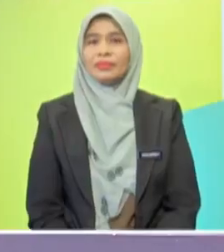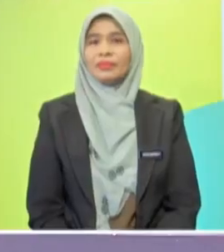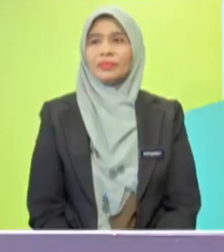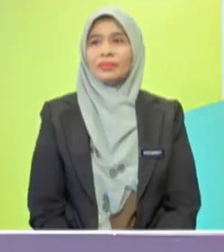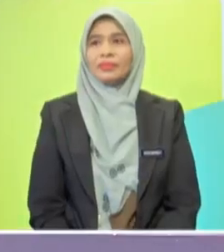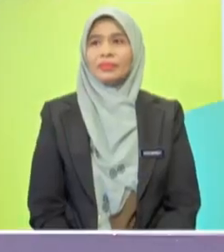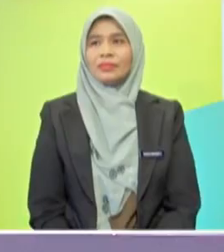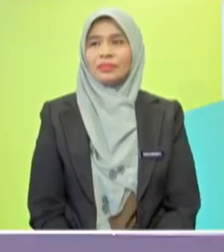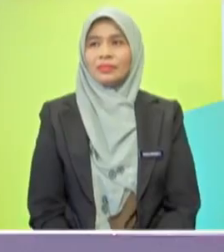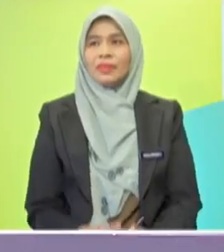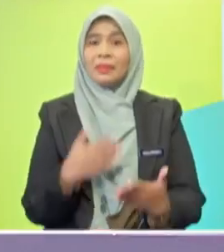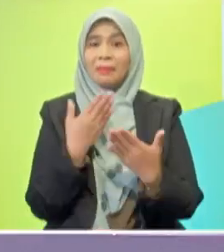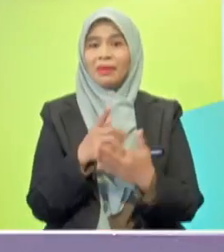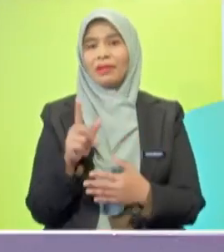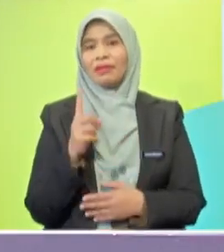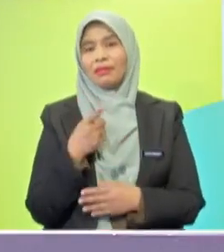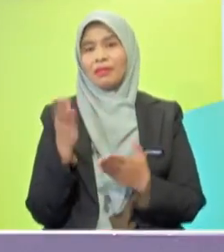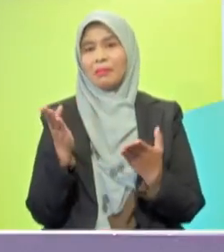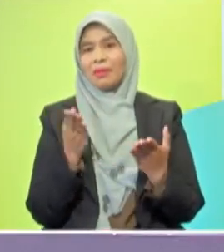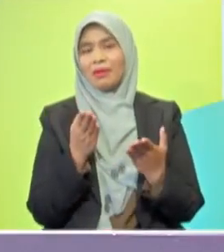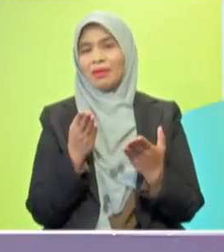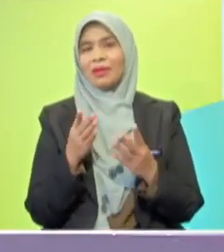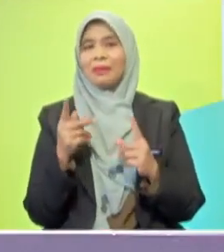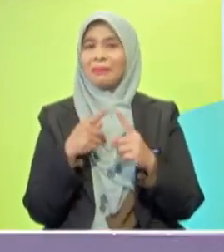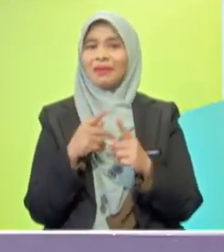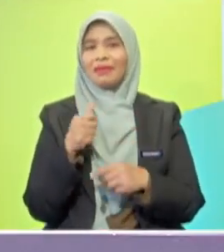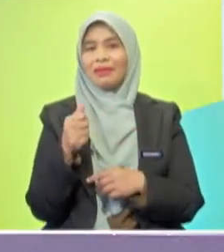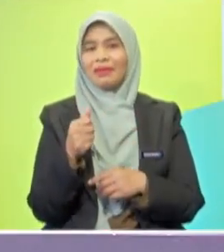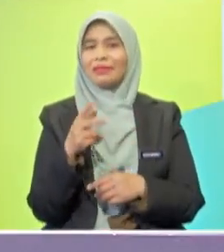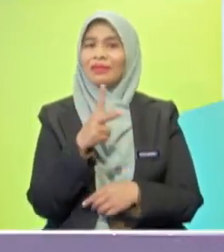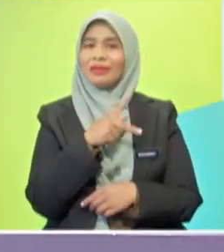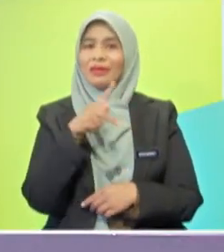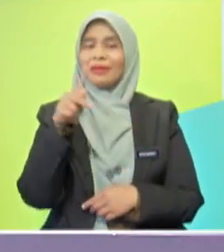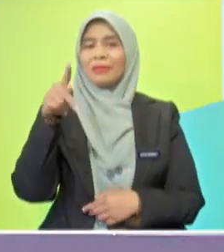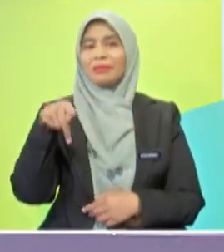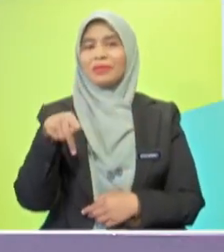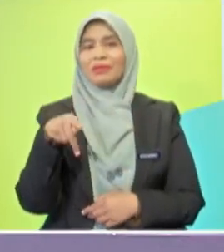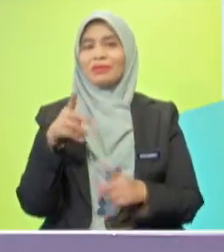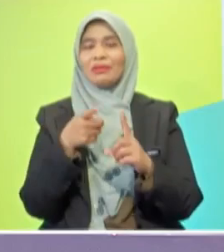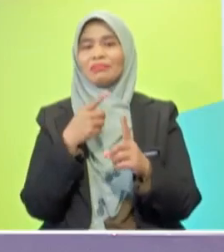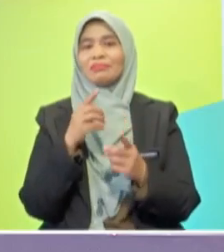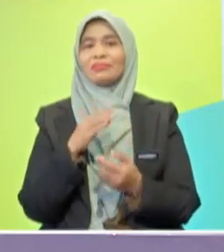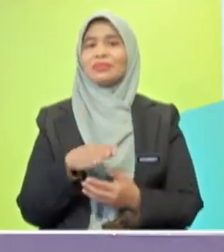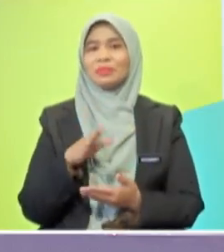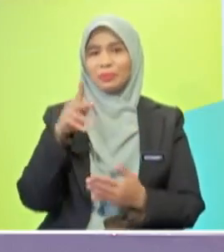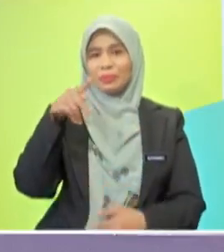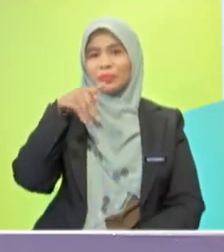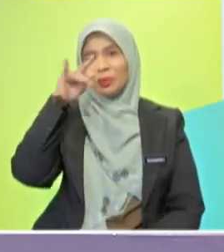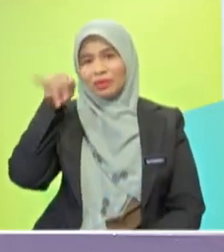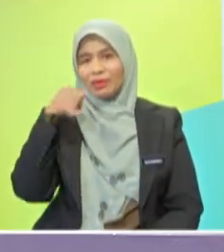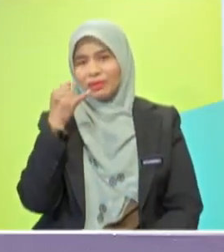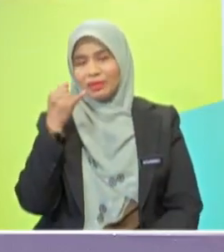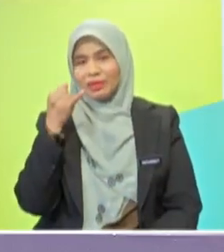Kita bawakan kepada anda Ketua Panitia Pendidikan Islam dari Sekolah Kebangsaan Putrajaya Presiden 182,